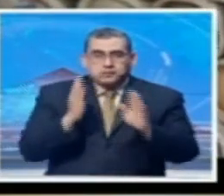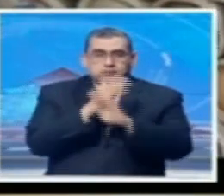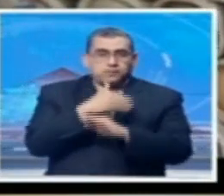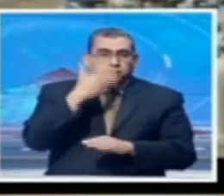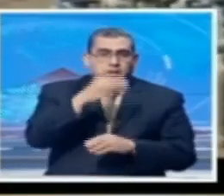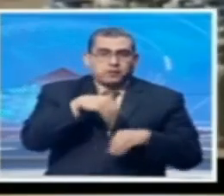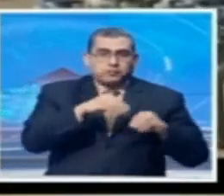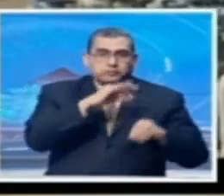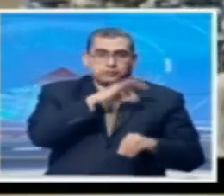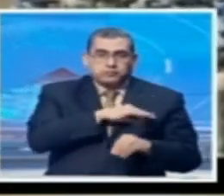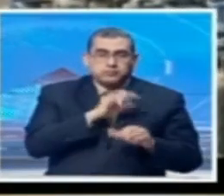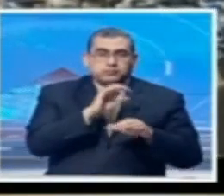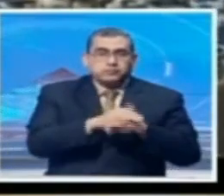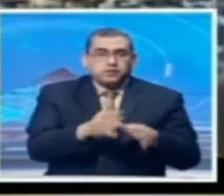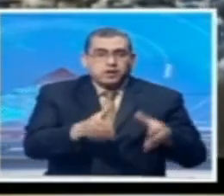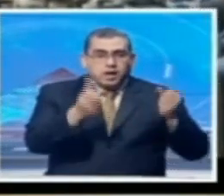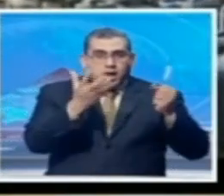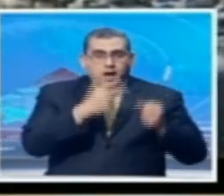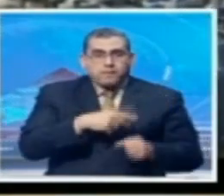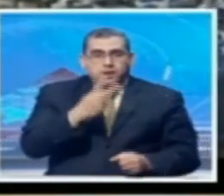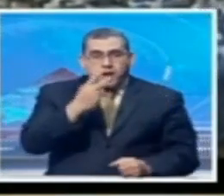السوداء بمضبوطات بلغت